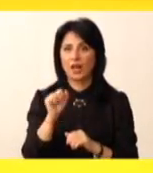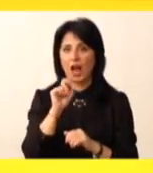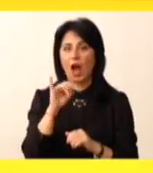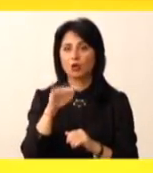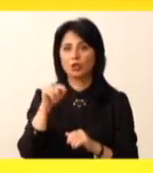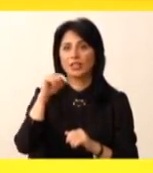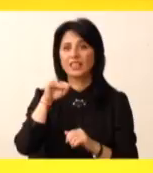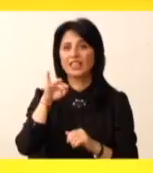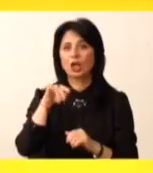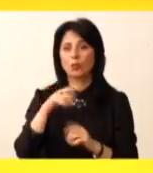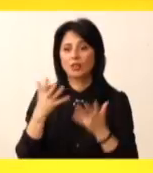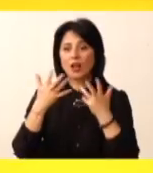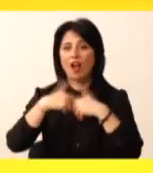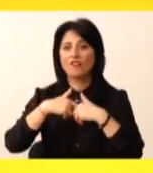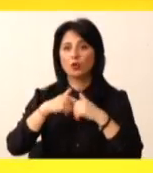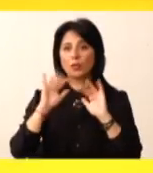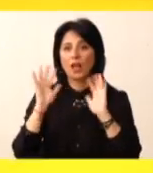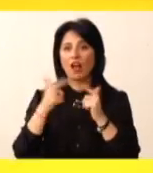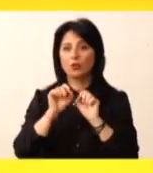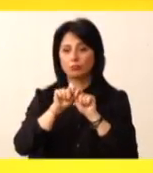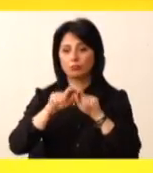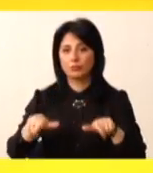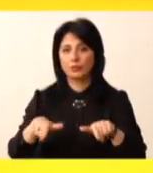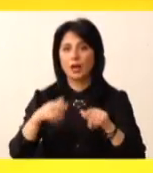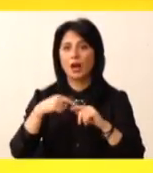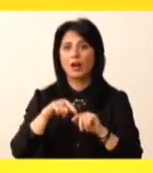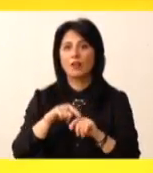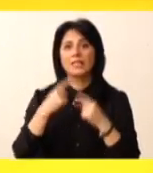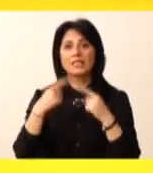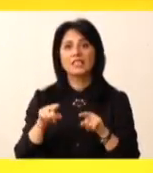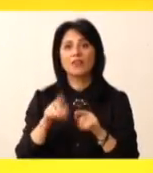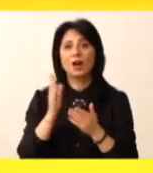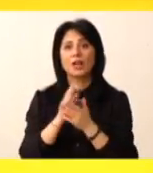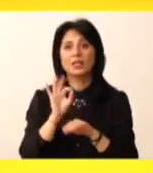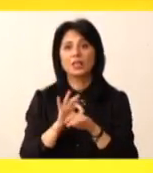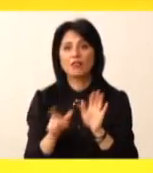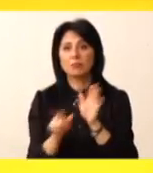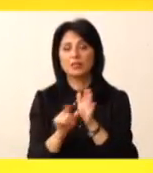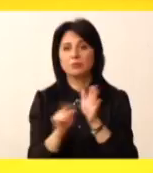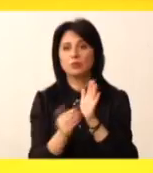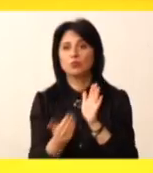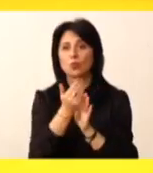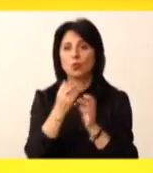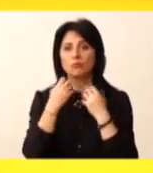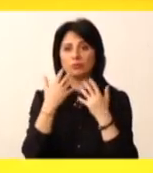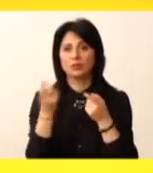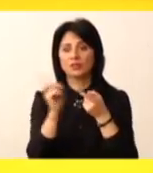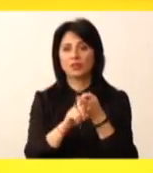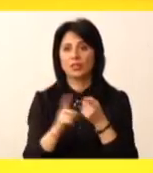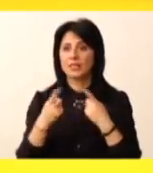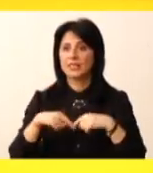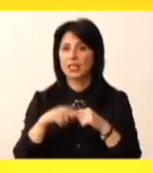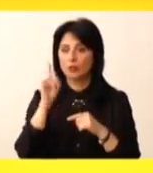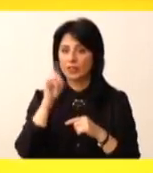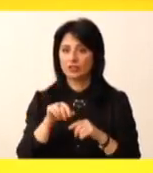ავტოიმუნური თიროიდიტი, ანუ ავტოიმუნური ანთება ყველაზე გავრცელებულია, თუმცა არის სხვა გავრცელებული დაავადებებიც, რომელთა შესახებაც